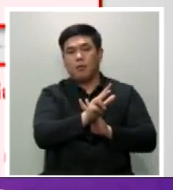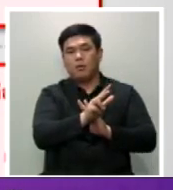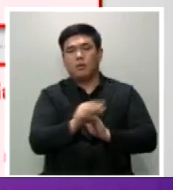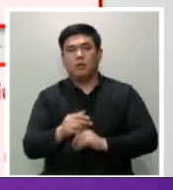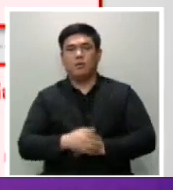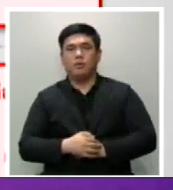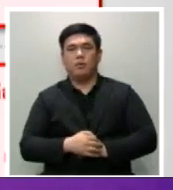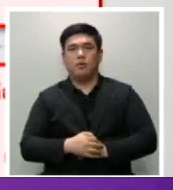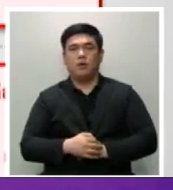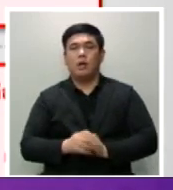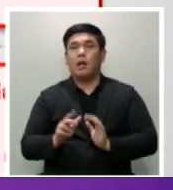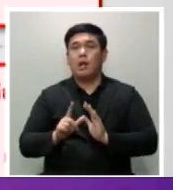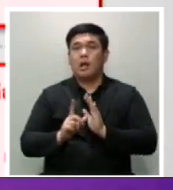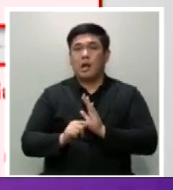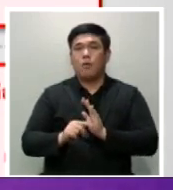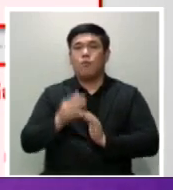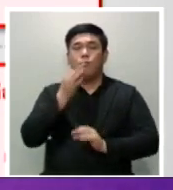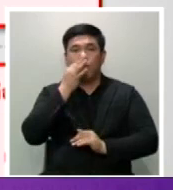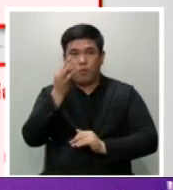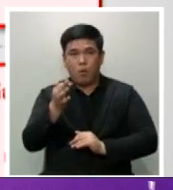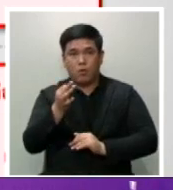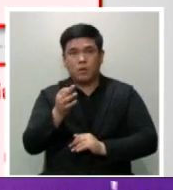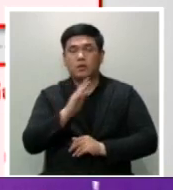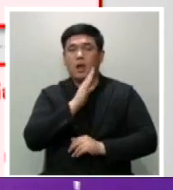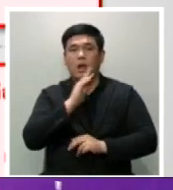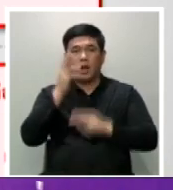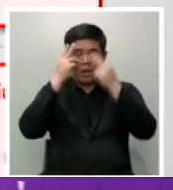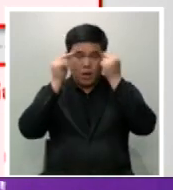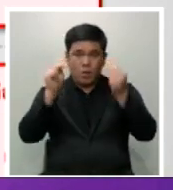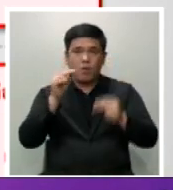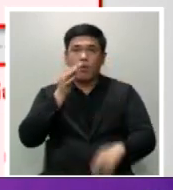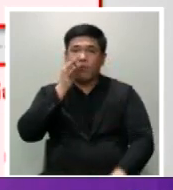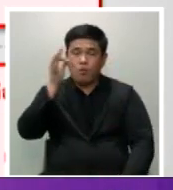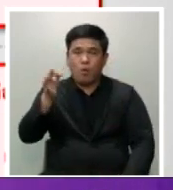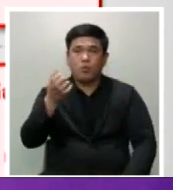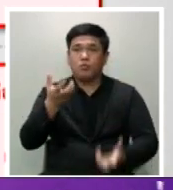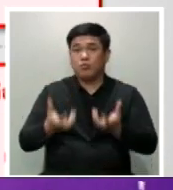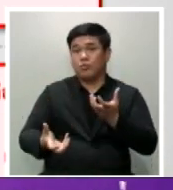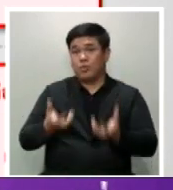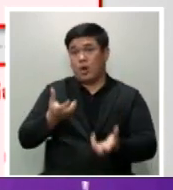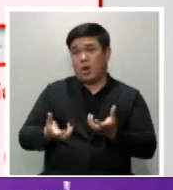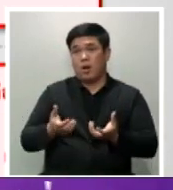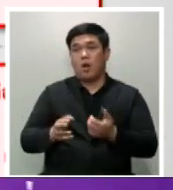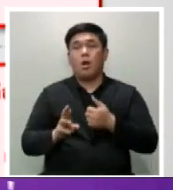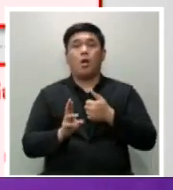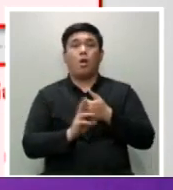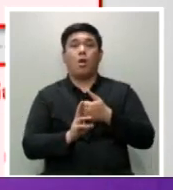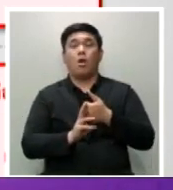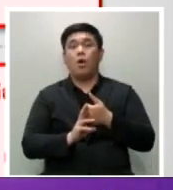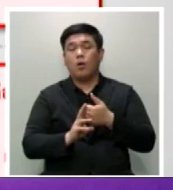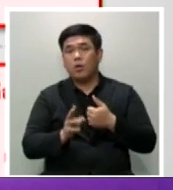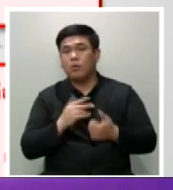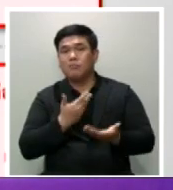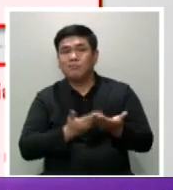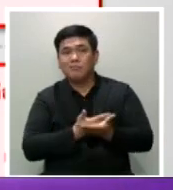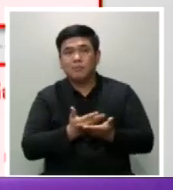สำนักเลขาธิการนายกจึงแจ้งมาว่าที่นายกเคยสั่งให้รัฐมนตรียุติธรรมและรองนายกวิษณุไปหารือกันหารือกันไปถึง